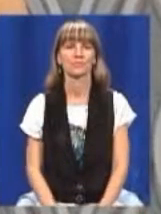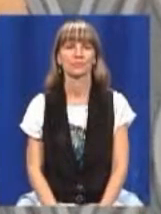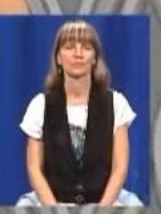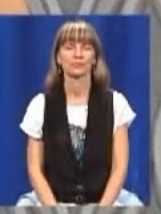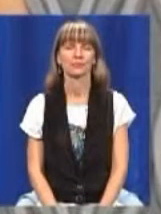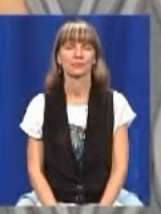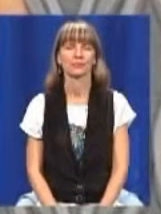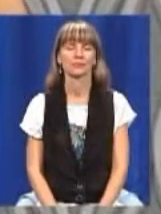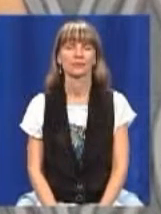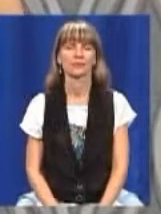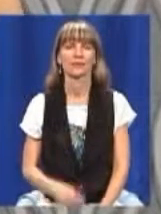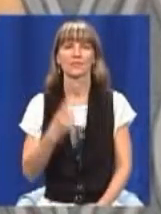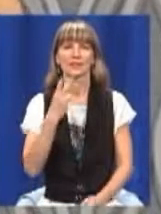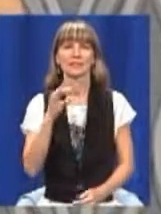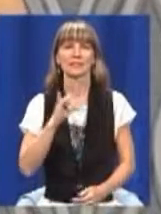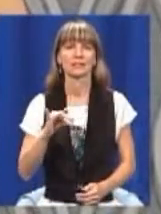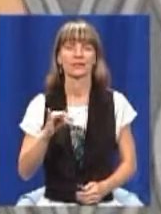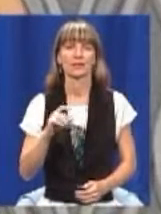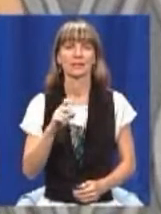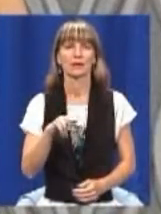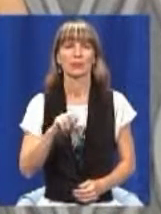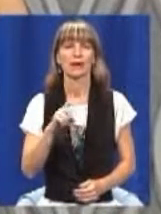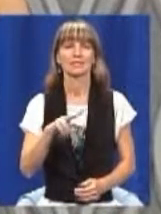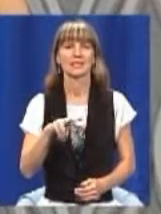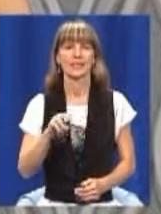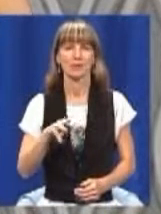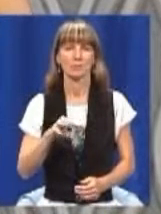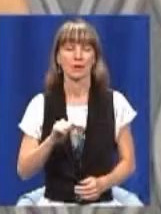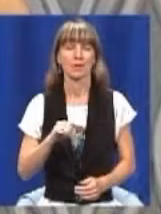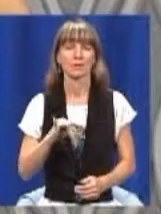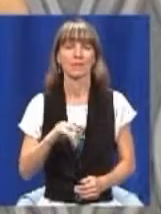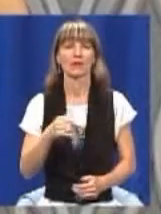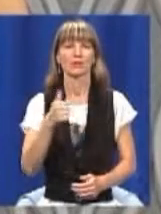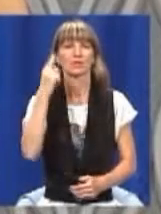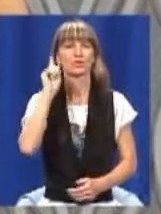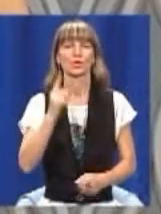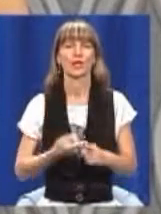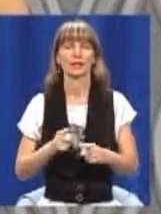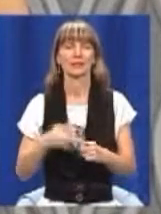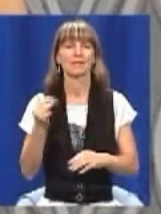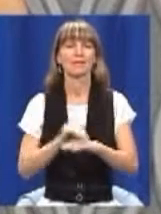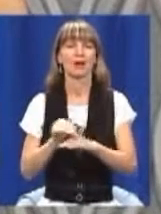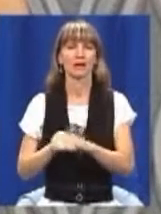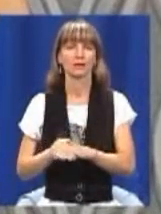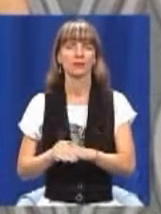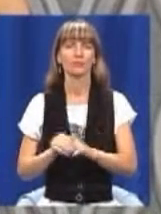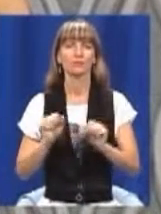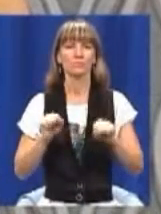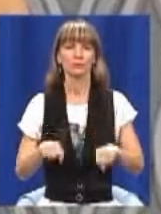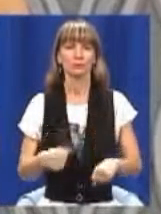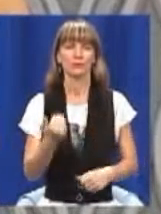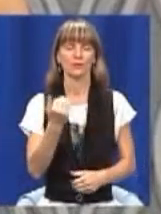в принципі, якось так от виглядає історія з пазлами, насправді. Я думаю, ви всі добре знаєте, що це таке. От цікаві факти деякі можуть навіть